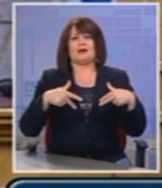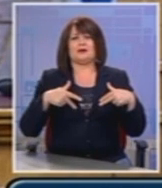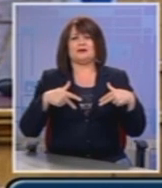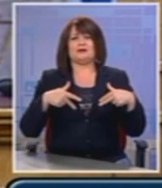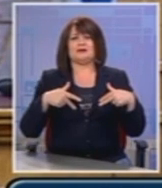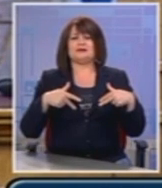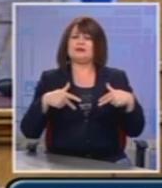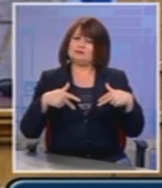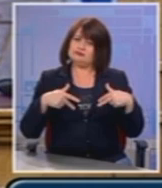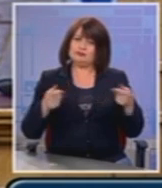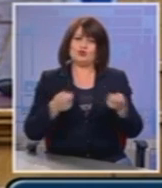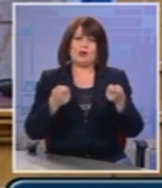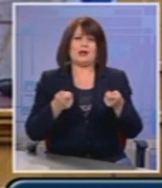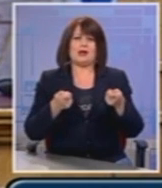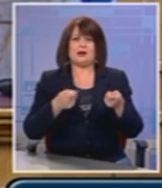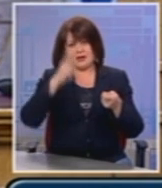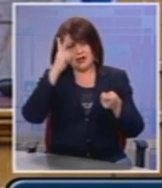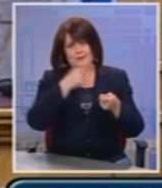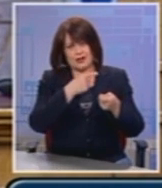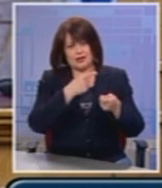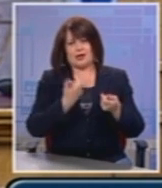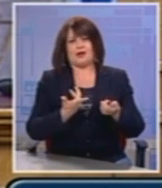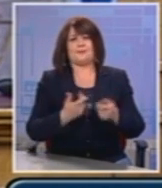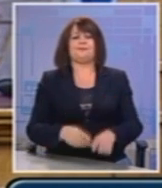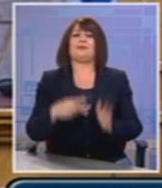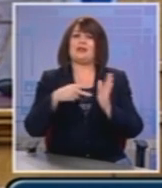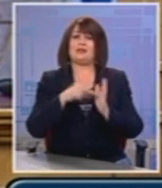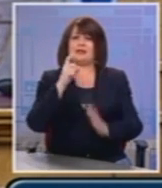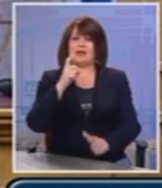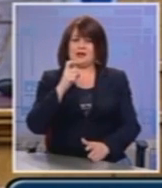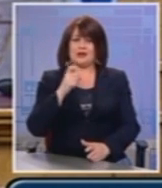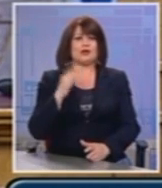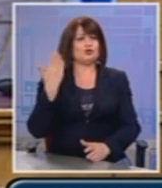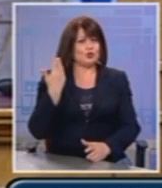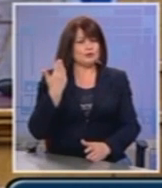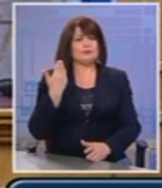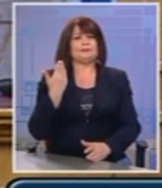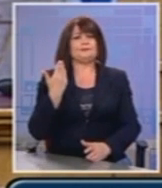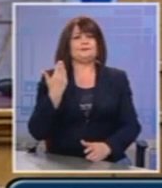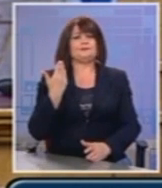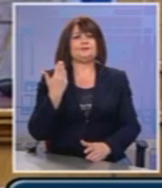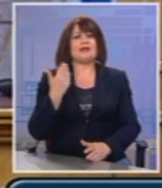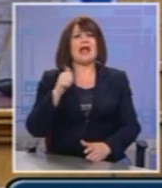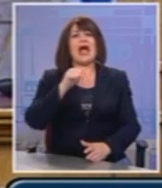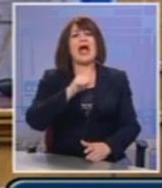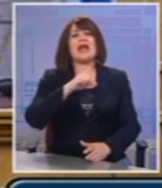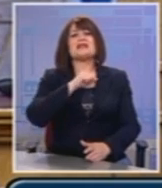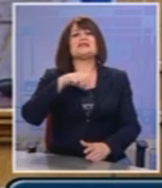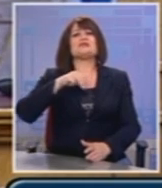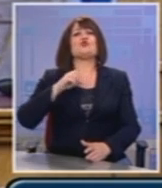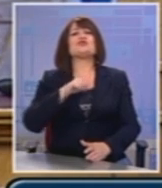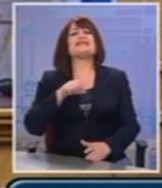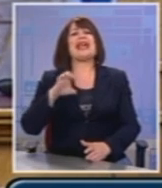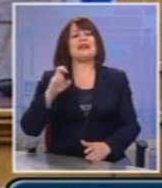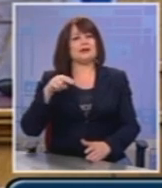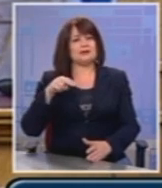τα οποία υποστήριξε η κυβέρνησή μου και από το 2010 όταν τότε ο κύριος asmus είχε έρθει στην επιτροπή μας